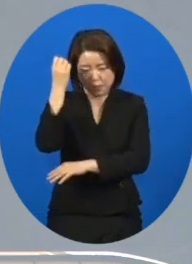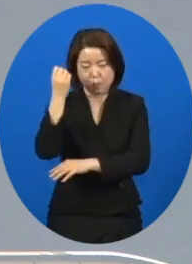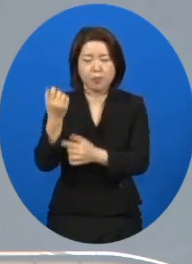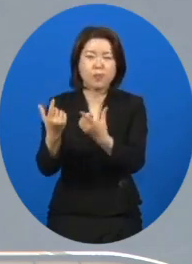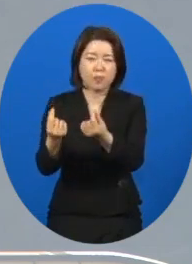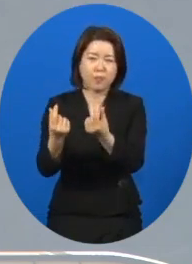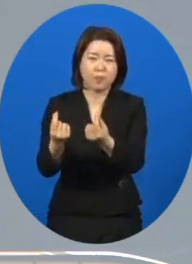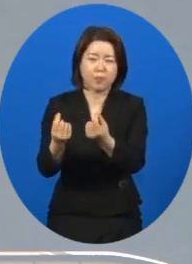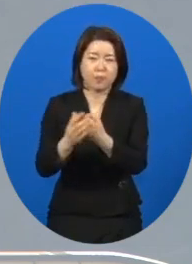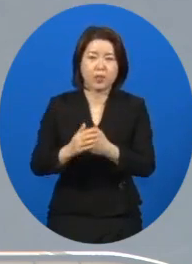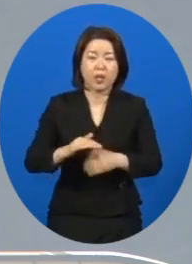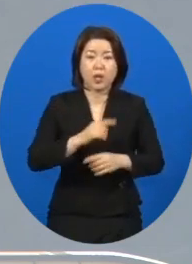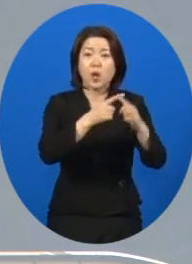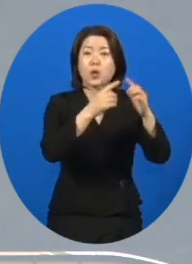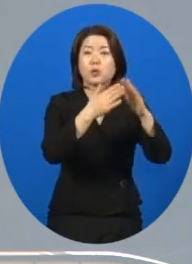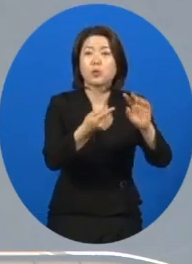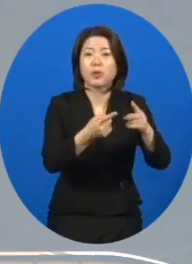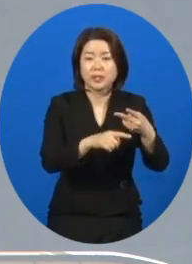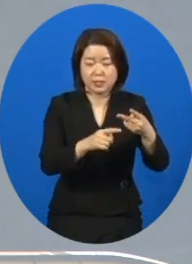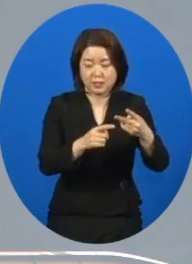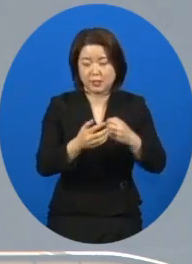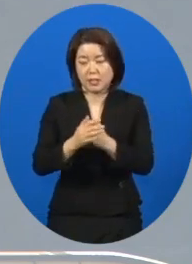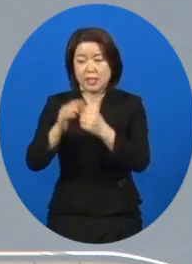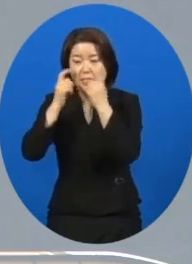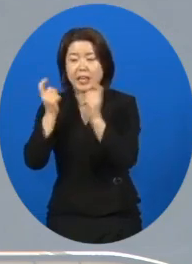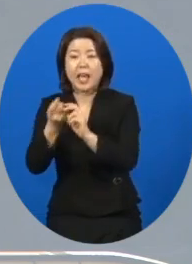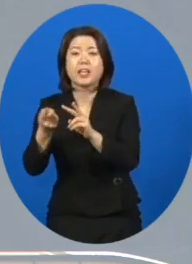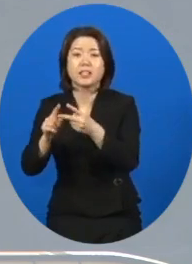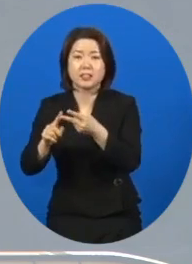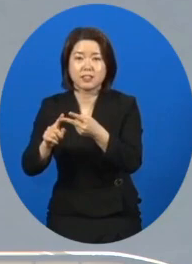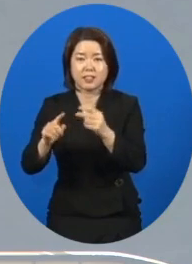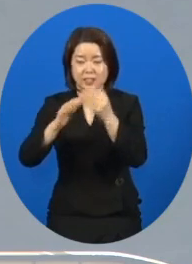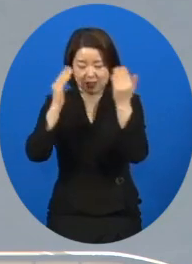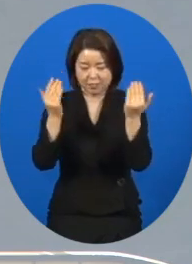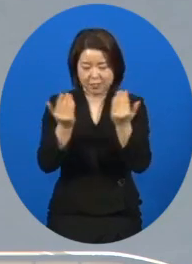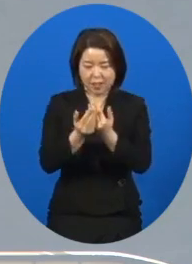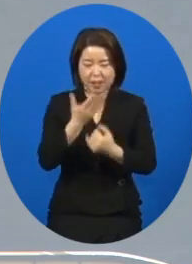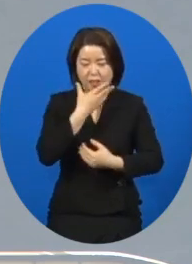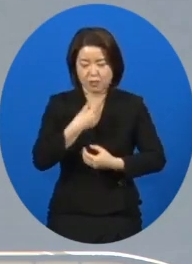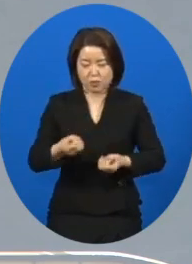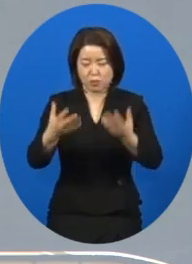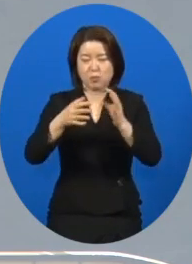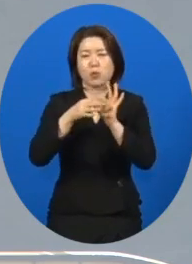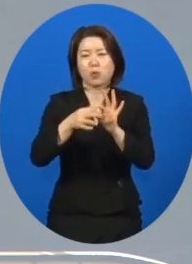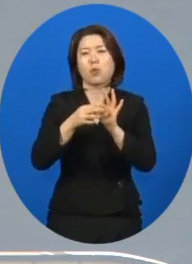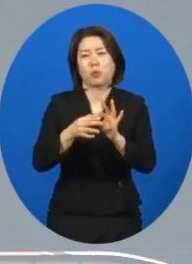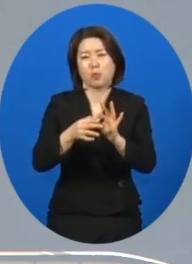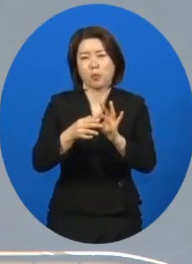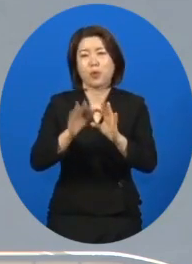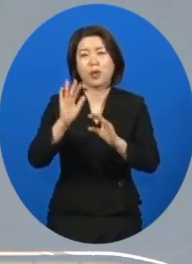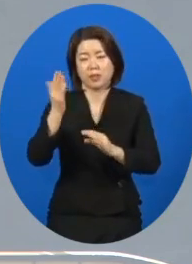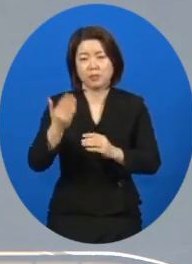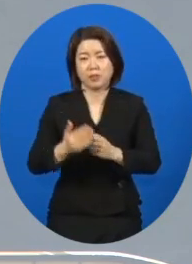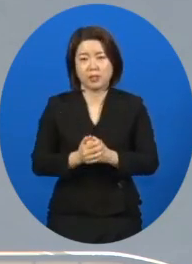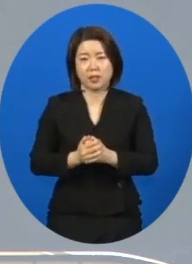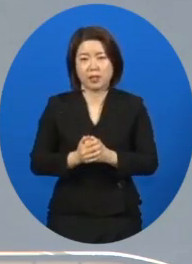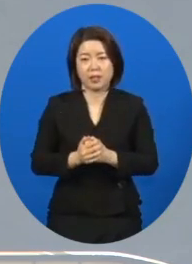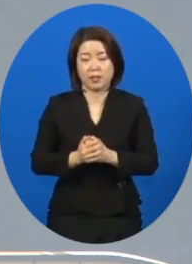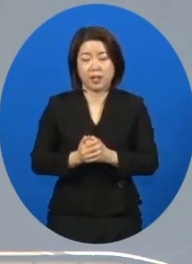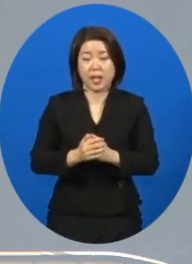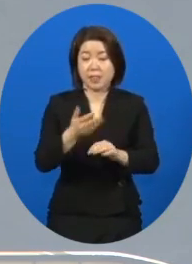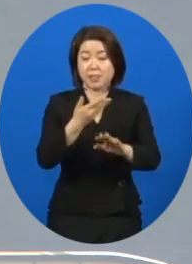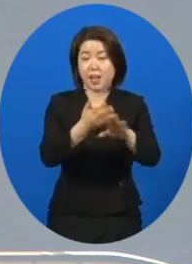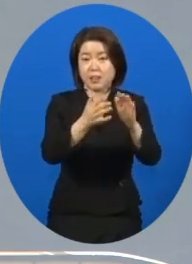우리는 교회든지 개인이든지 다 하나님의 축복의 통로일 뿐입니다. 우리가 사람들에게,